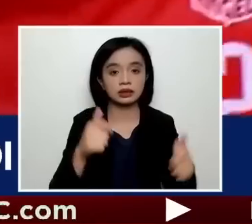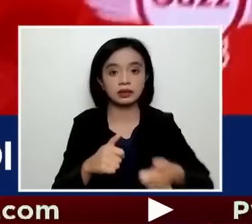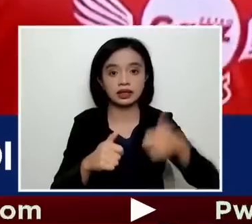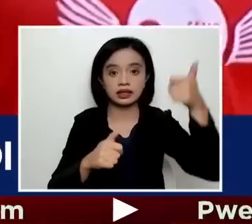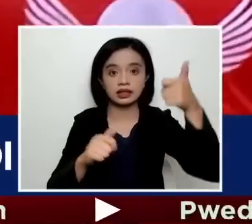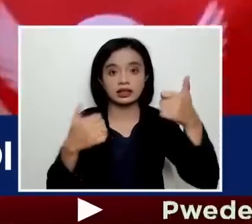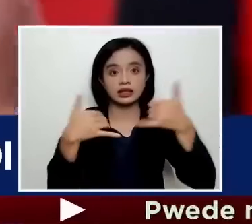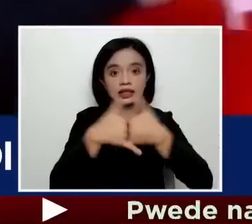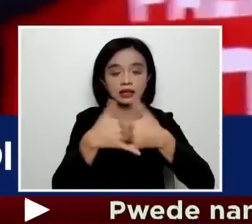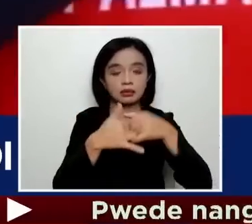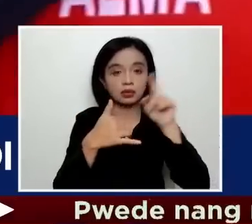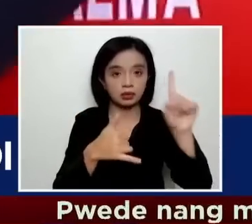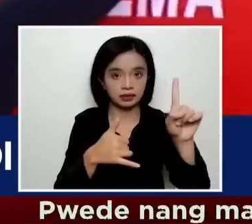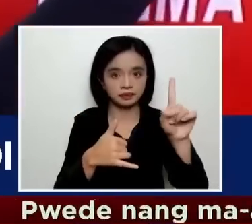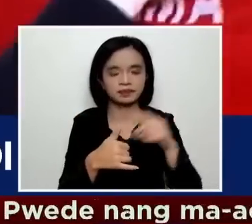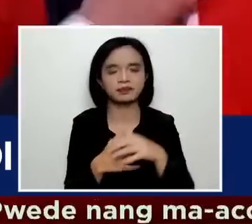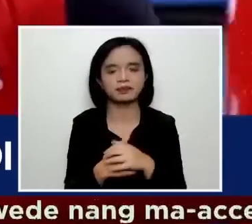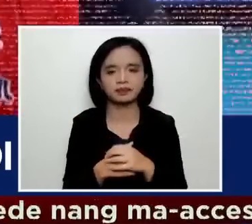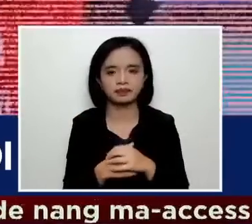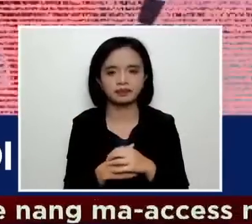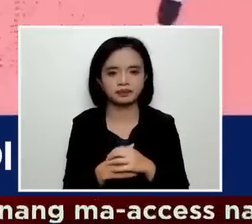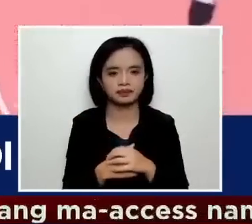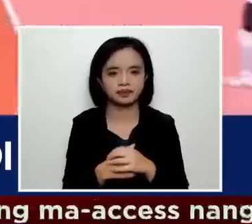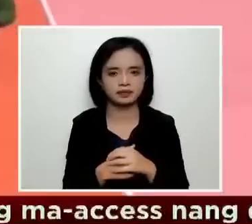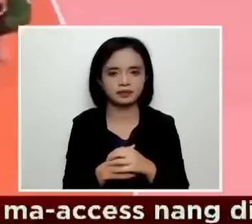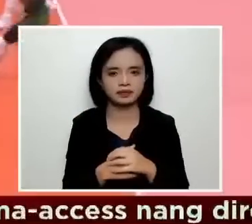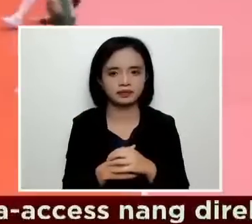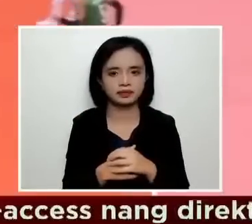1 sa 4 set rin.